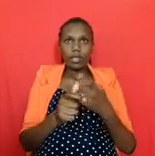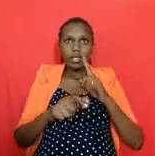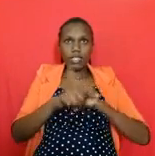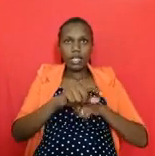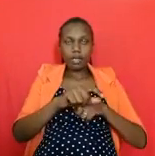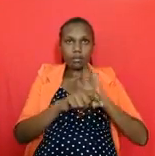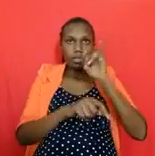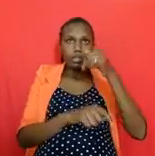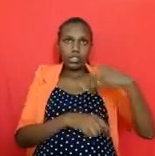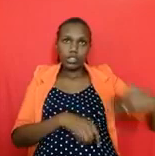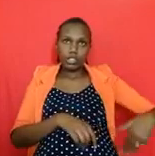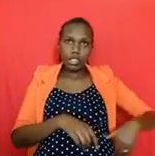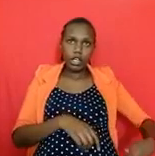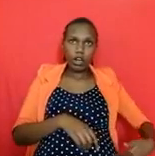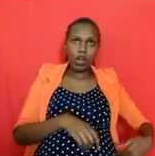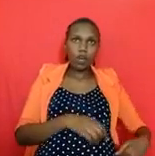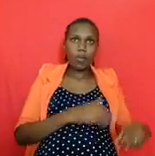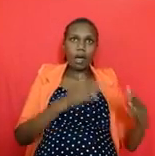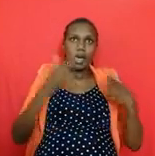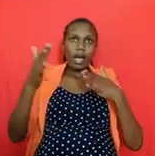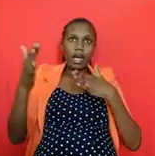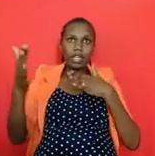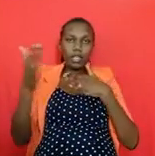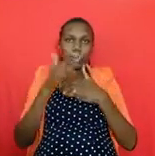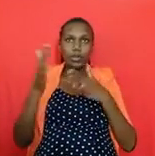Jakubu mahĩtanirie na mũrũ wa nyina rĩ